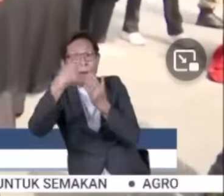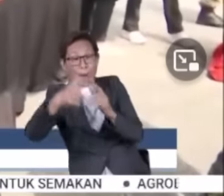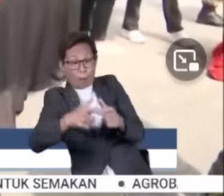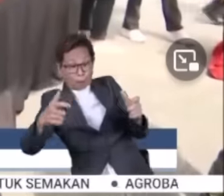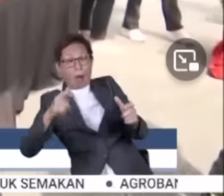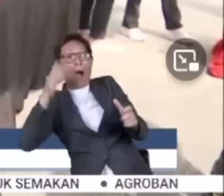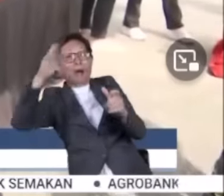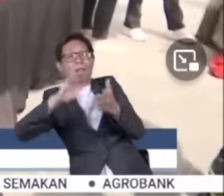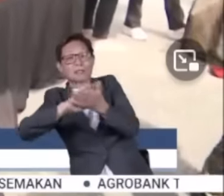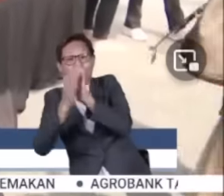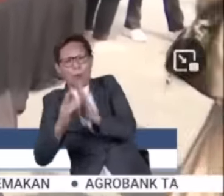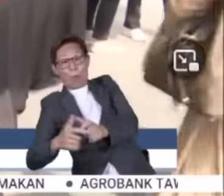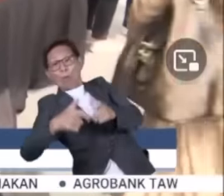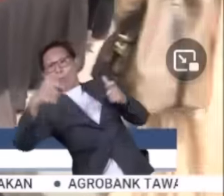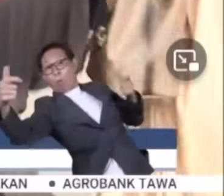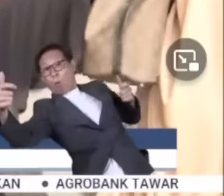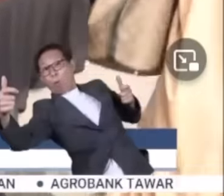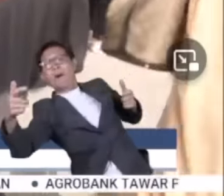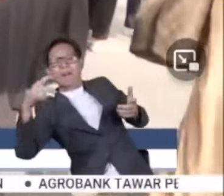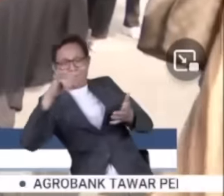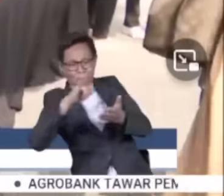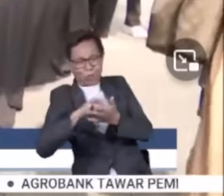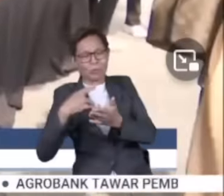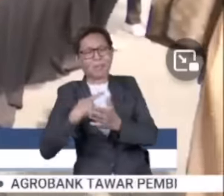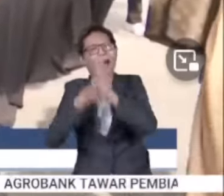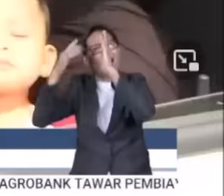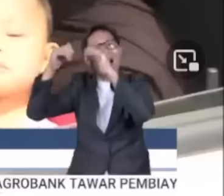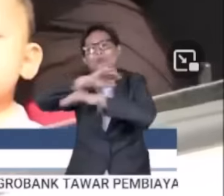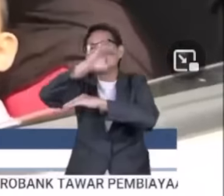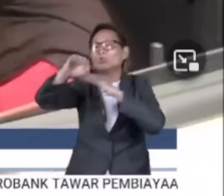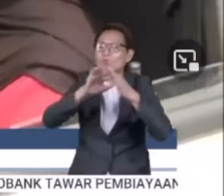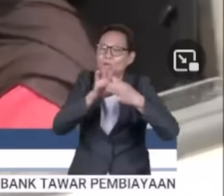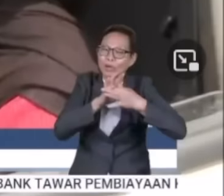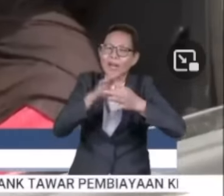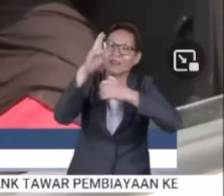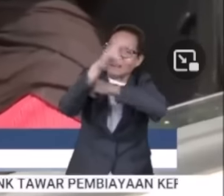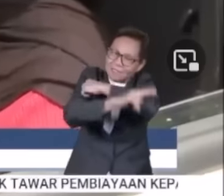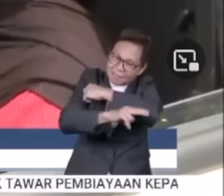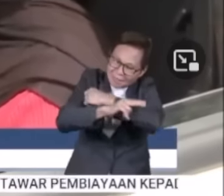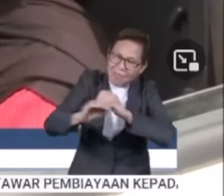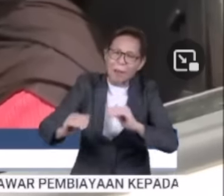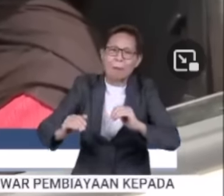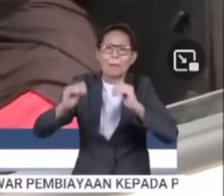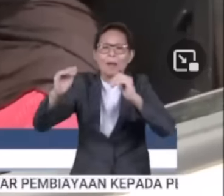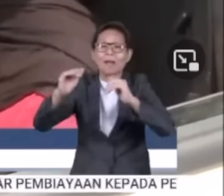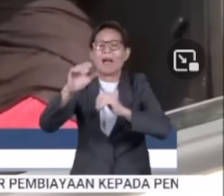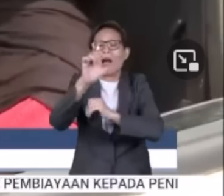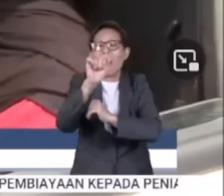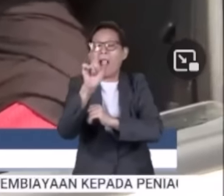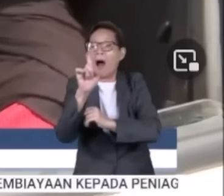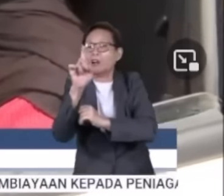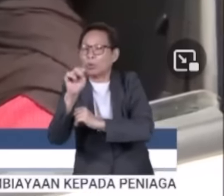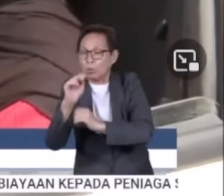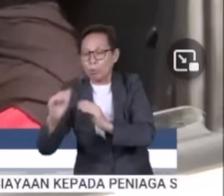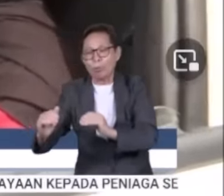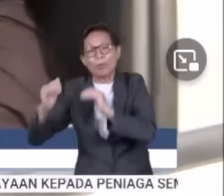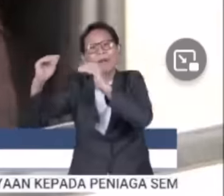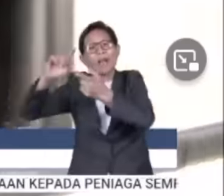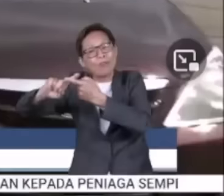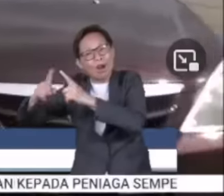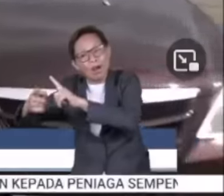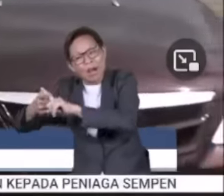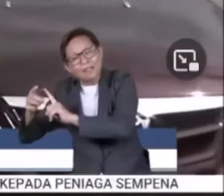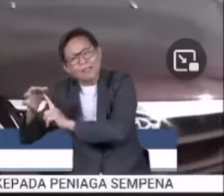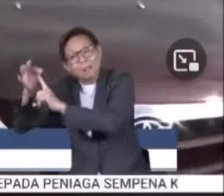dibesarkan. Dan itu yang kita harapkan, segala kerjasama daripada kerajaan negeri, daripada peringkat adun-adun, daripada peringkat